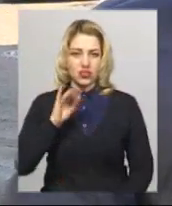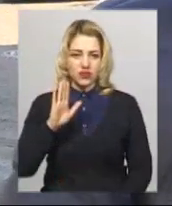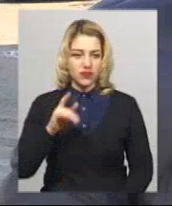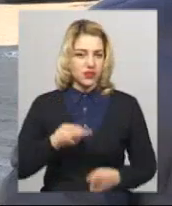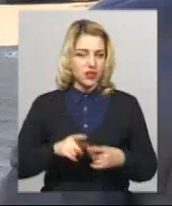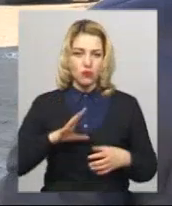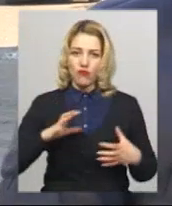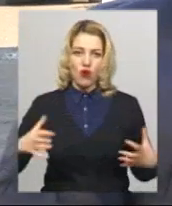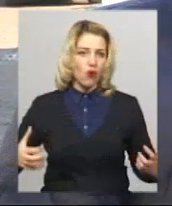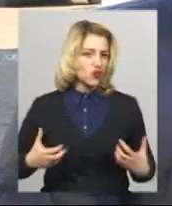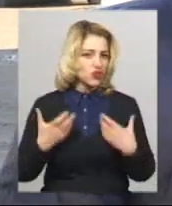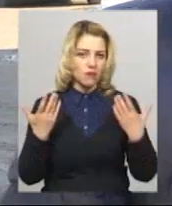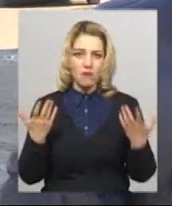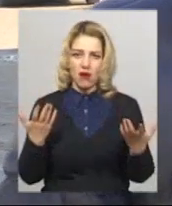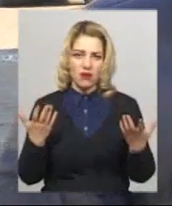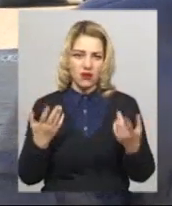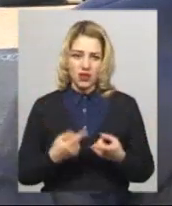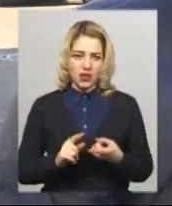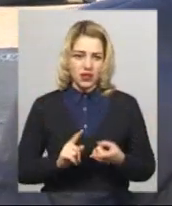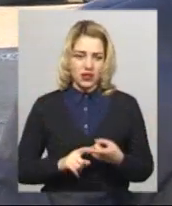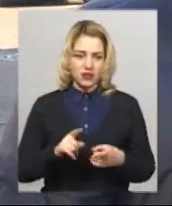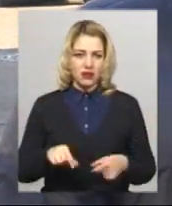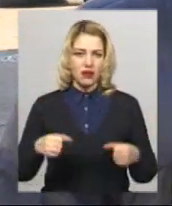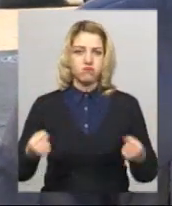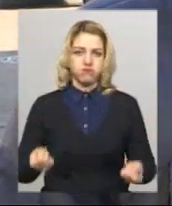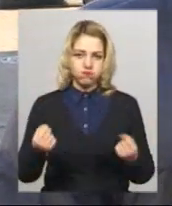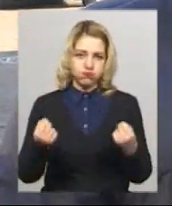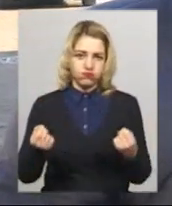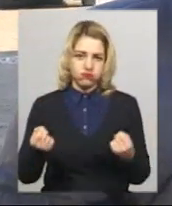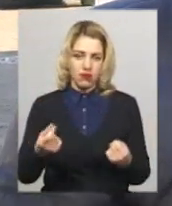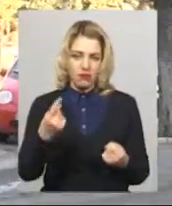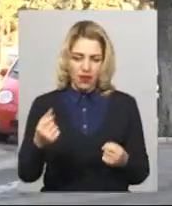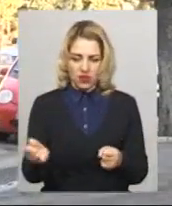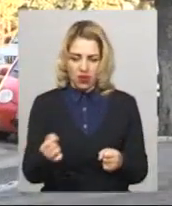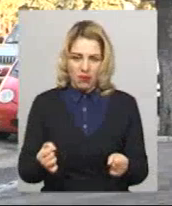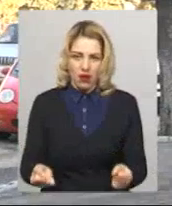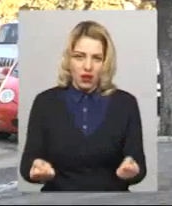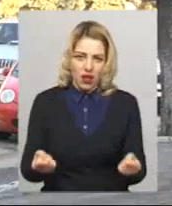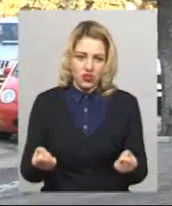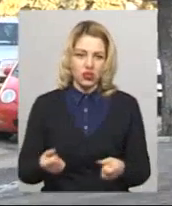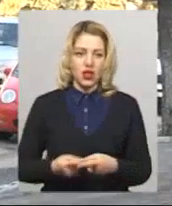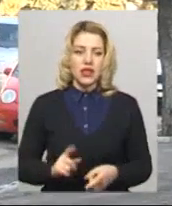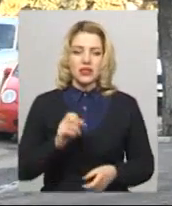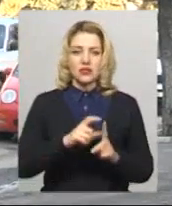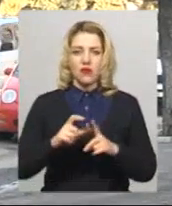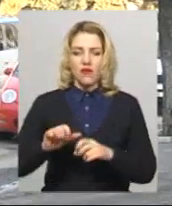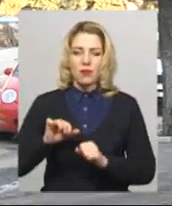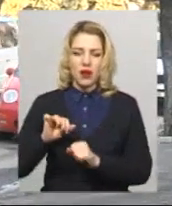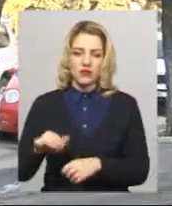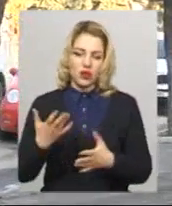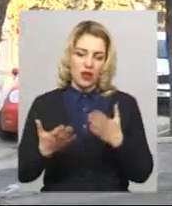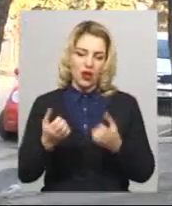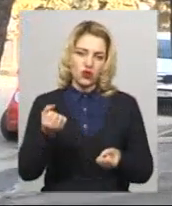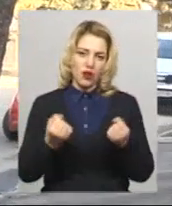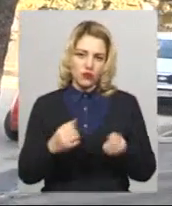був кошмар. Голоскові танкодром, перша передача. За словами адвоката Олега Савінського, якщо автомобіль